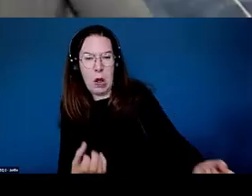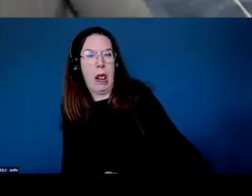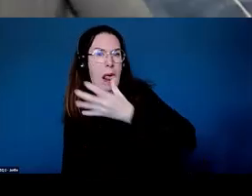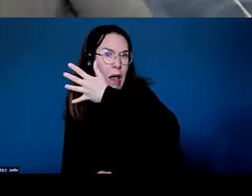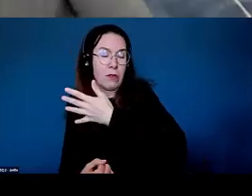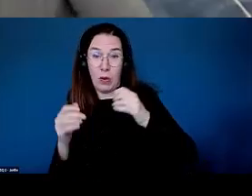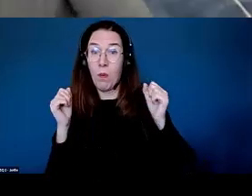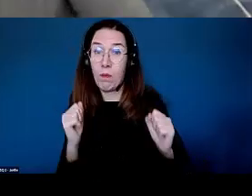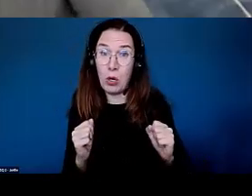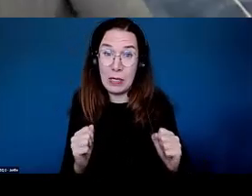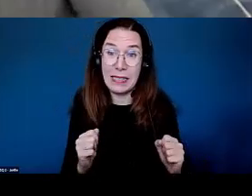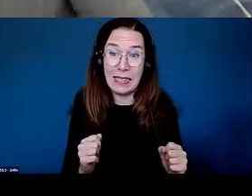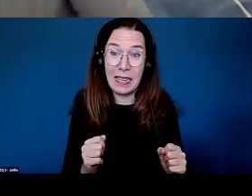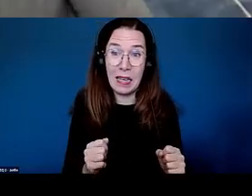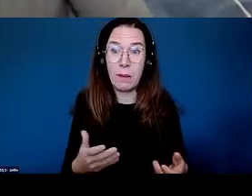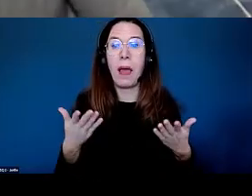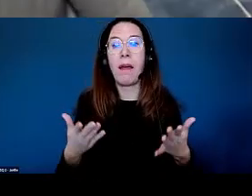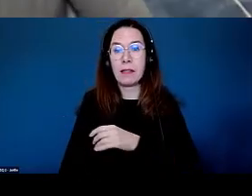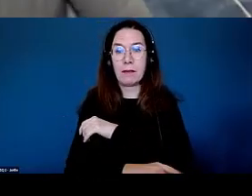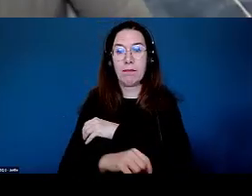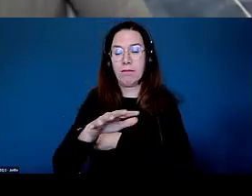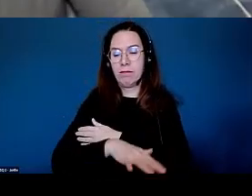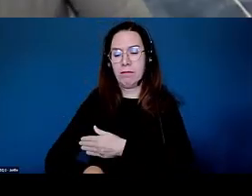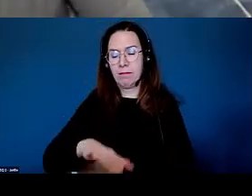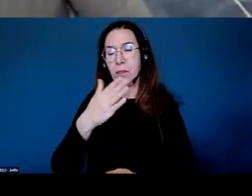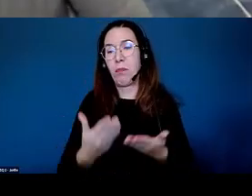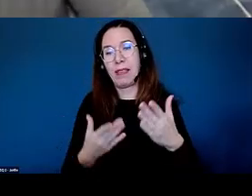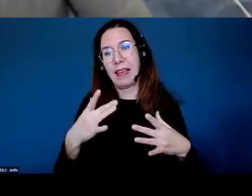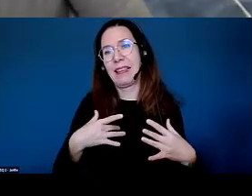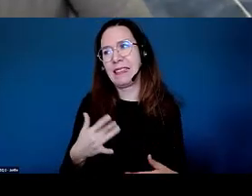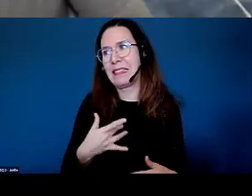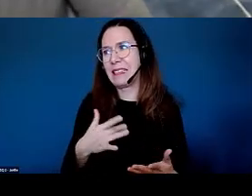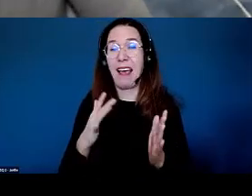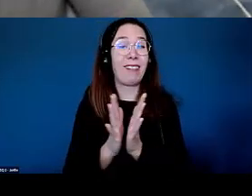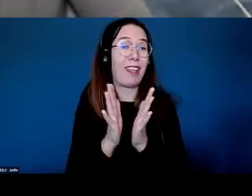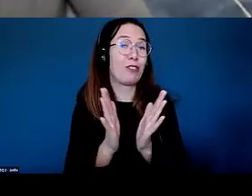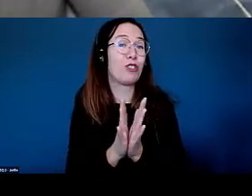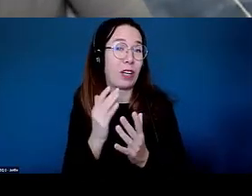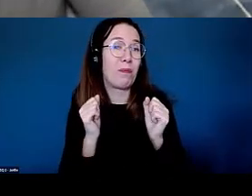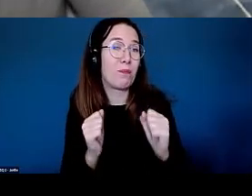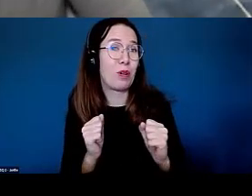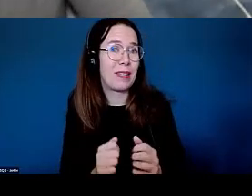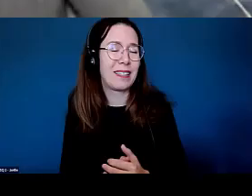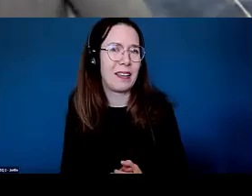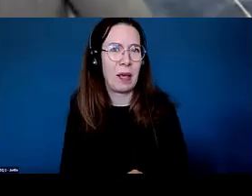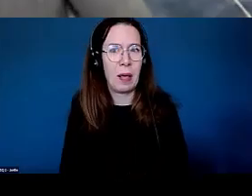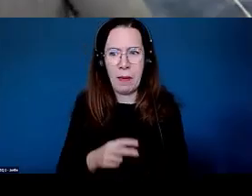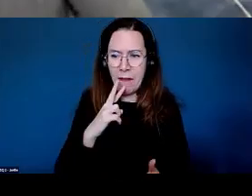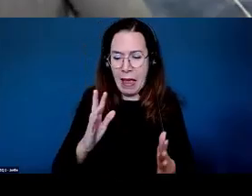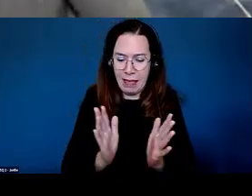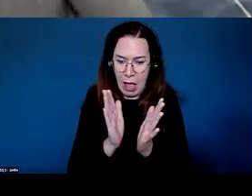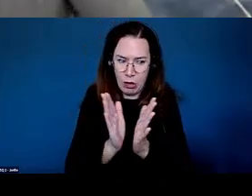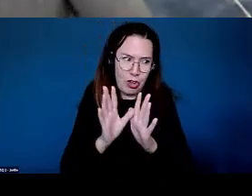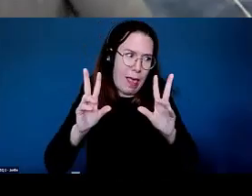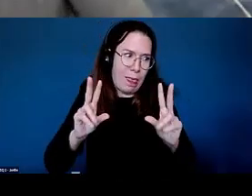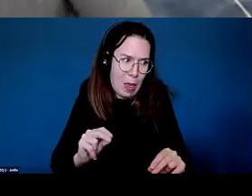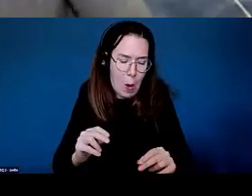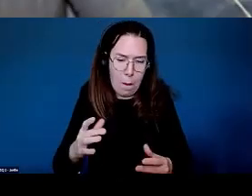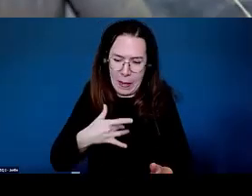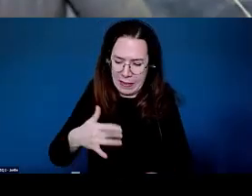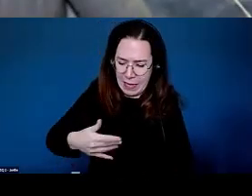choses. Et donc ici, le personnel se sent peut-être aussi en danger, alors qu'ils ne sont pas forcément en